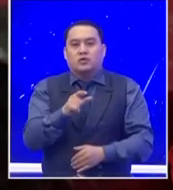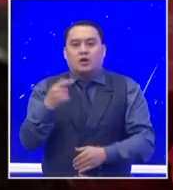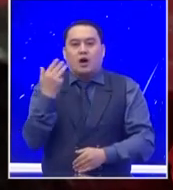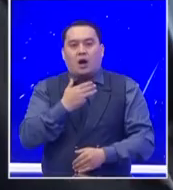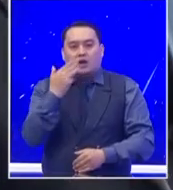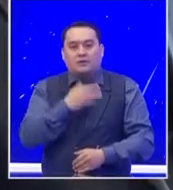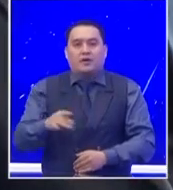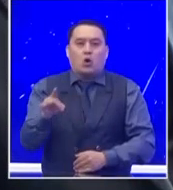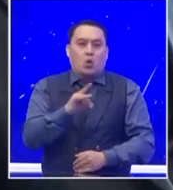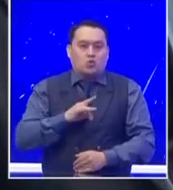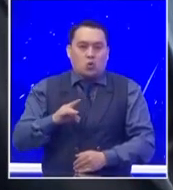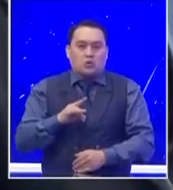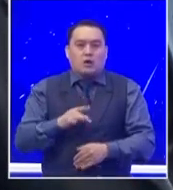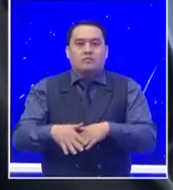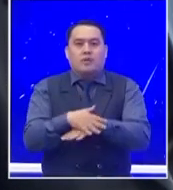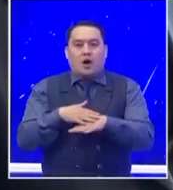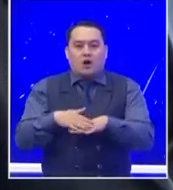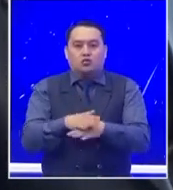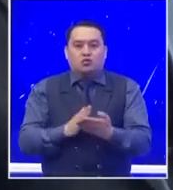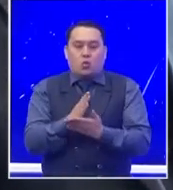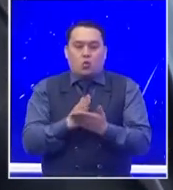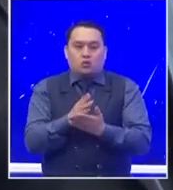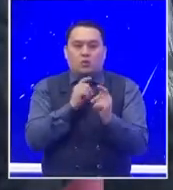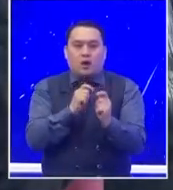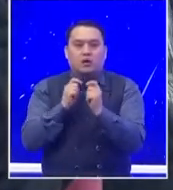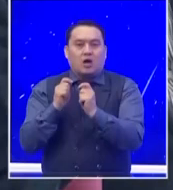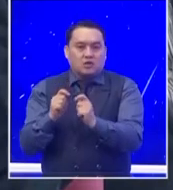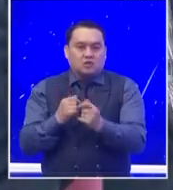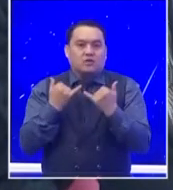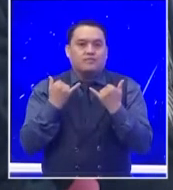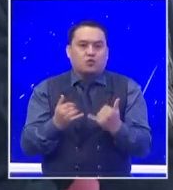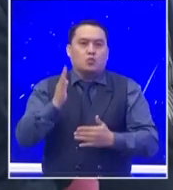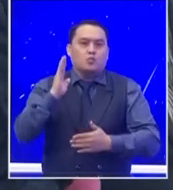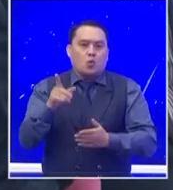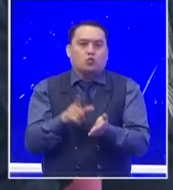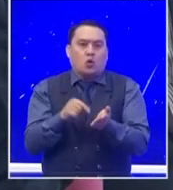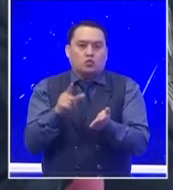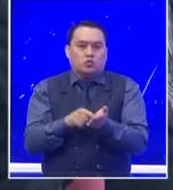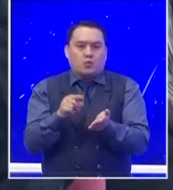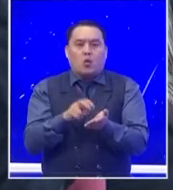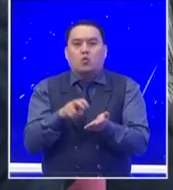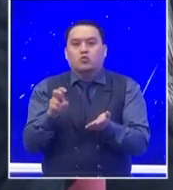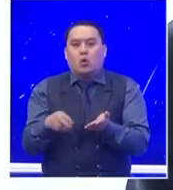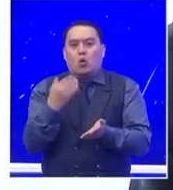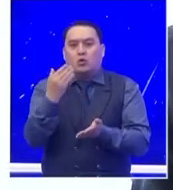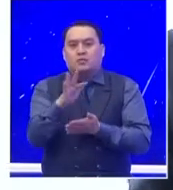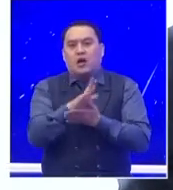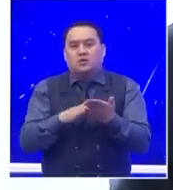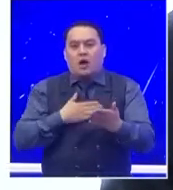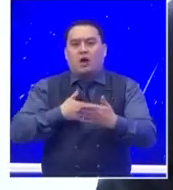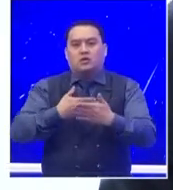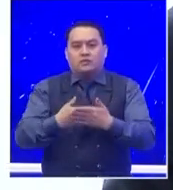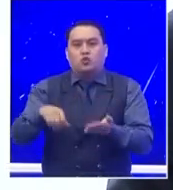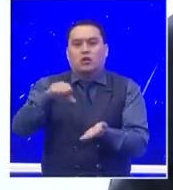гражданином Каратальского района и имеет массу заслуженных наград. И сегодня, даже будучи на заслуженном отдыхе, она